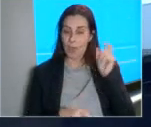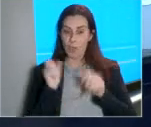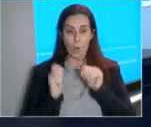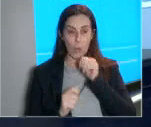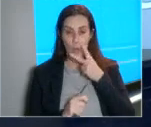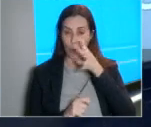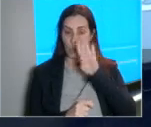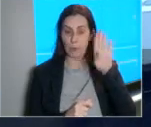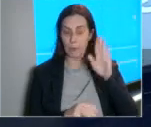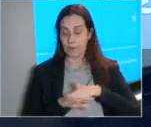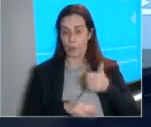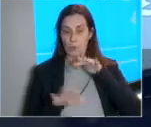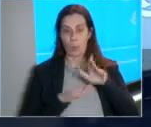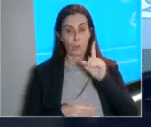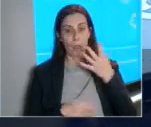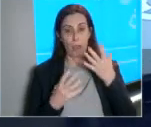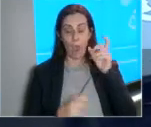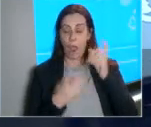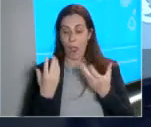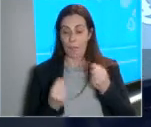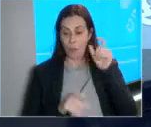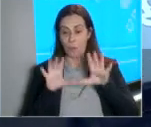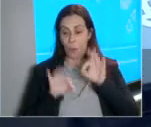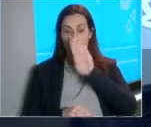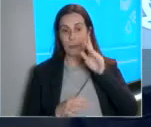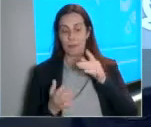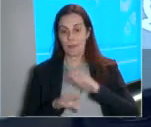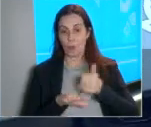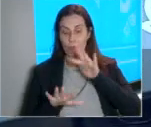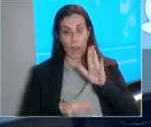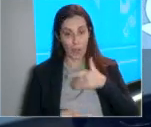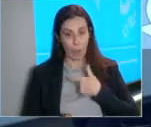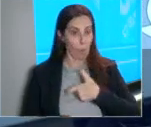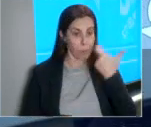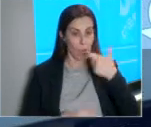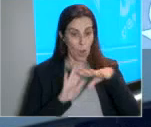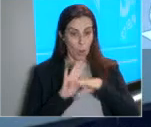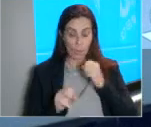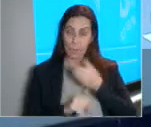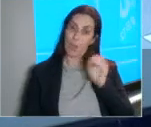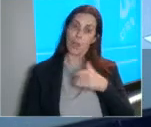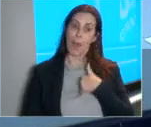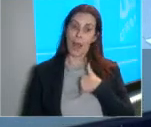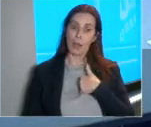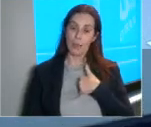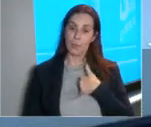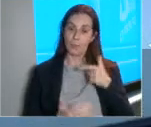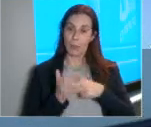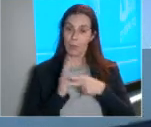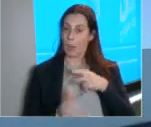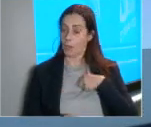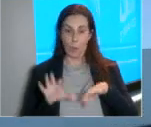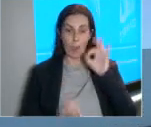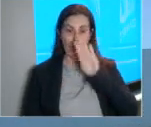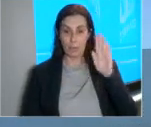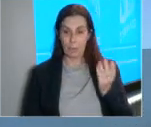לא רוצים לראות את ביבי כראש ממשלה, אבל הרבה אנשים גם בחרו בביבי ראש ממשלה. עכשיו, האם אנחנו מצפצפים על החוק ועושים מה שבא לנו רק בשם הפוליטיקה? אני לא